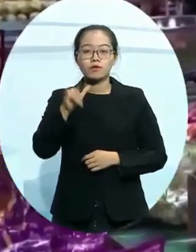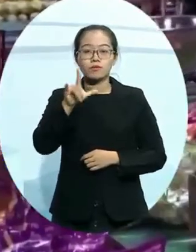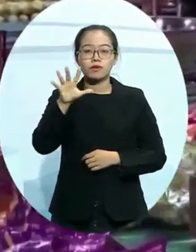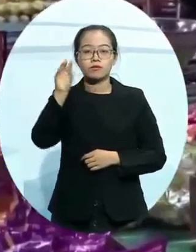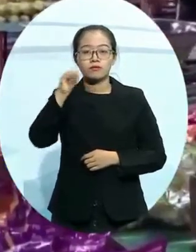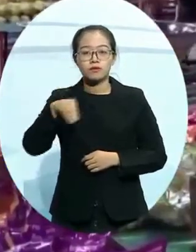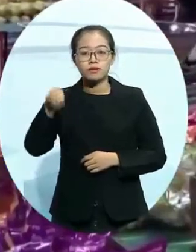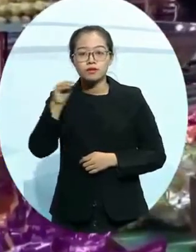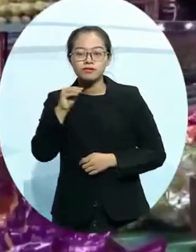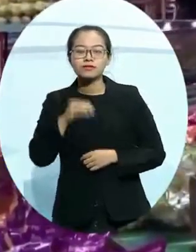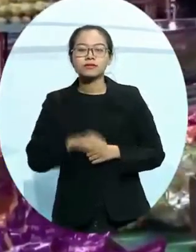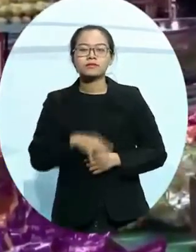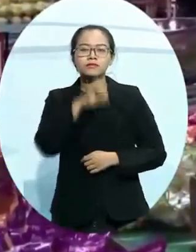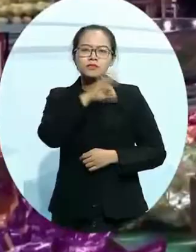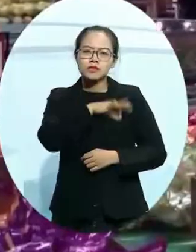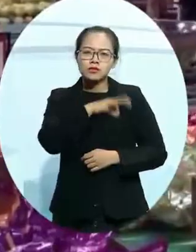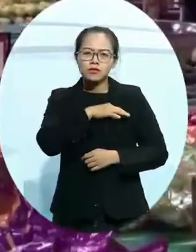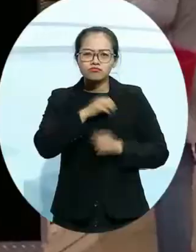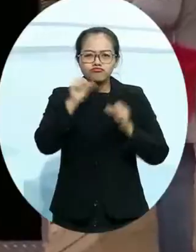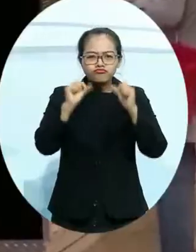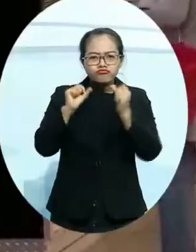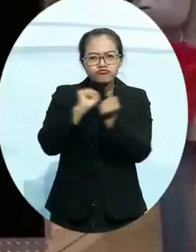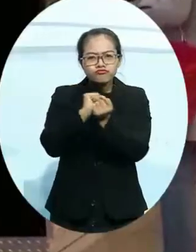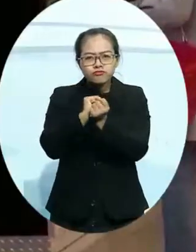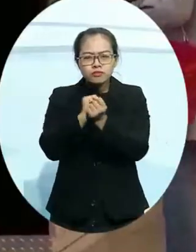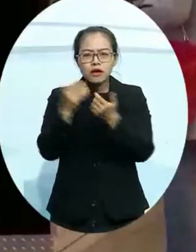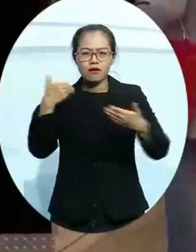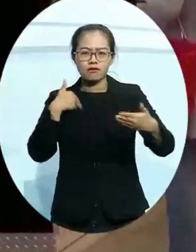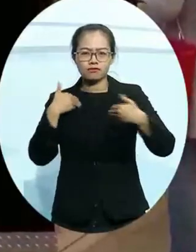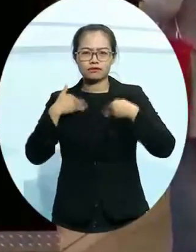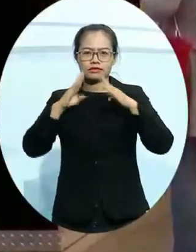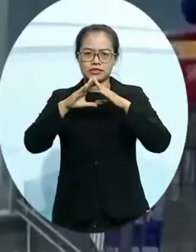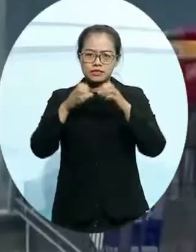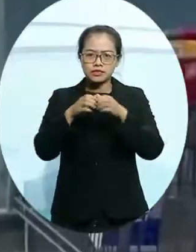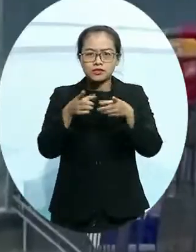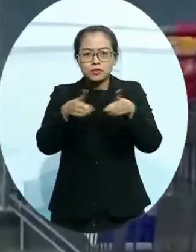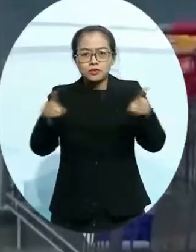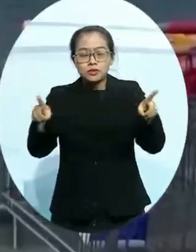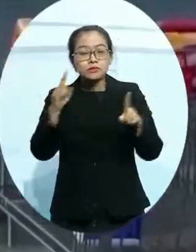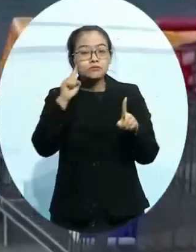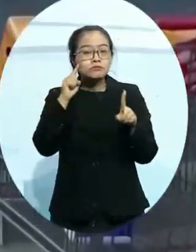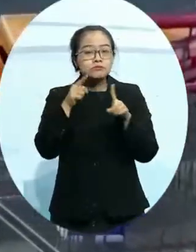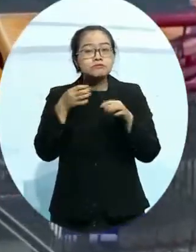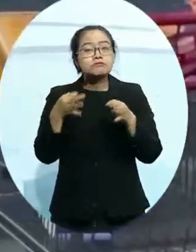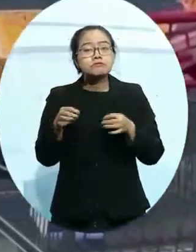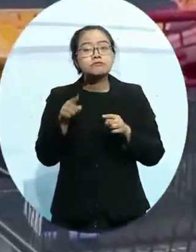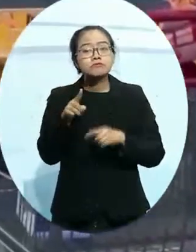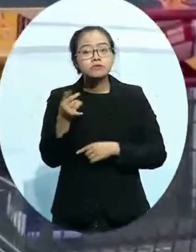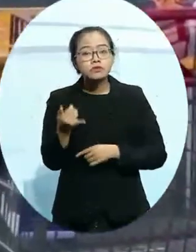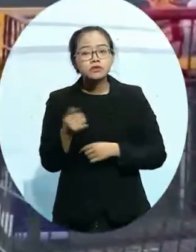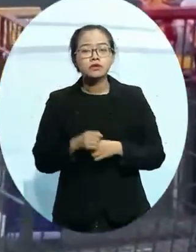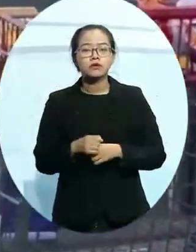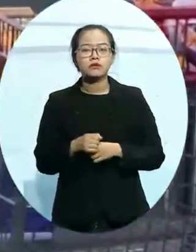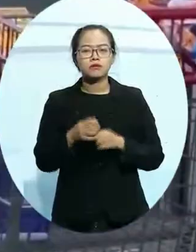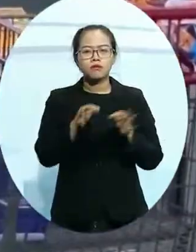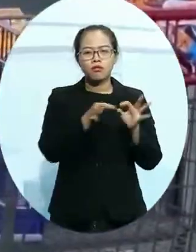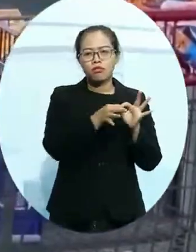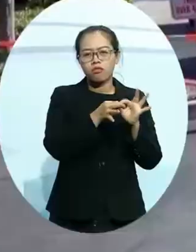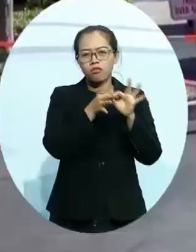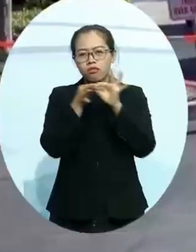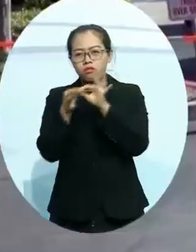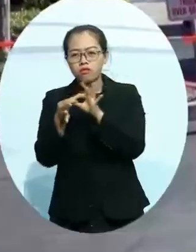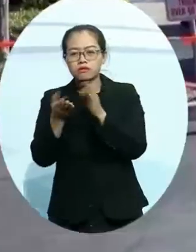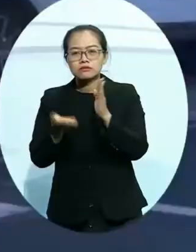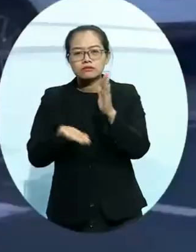suất tham chiếu tăng sẽ ảnh hưởng đến các hộ gia đình và doanh nghiệp nước này, vì nó sẽ kéo hàng loạt lãi suất lên cao như lãi vay mua nhà, mua ô